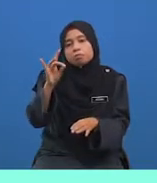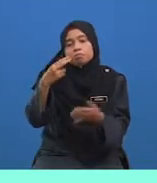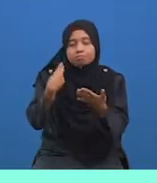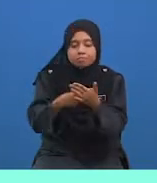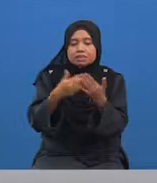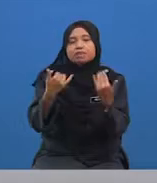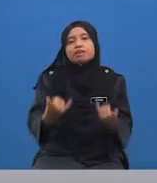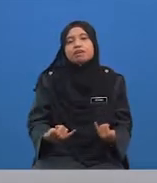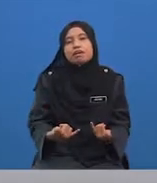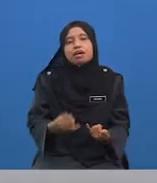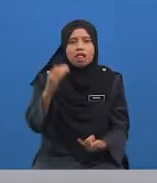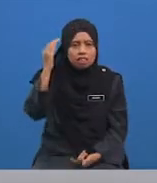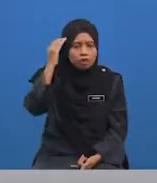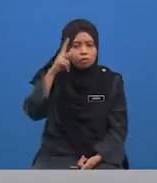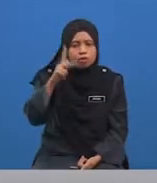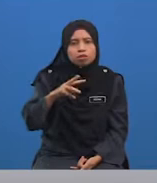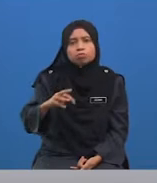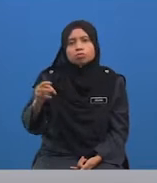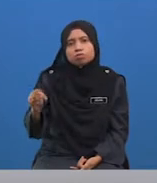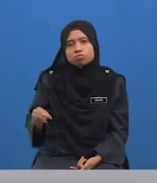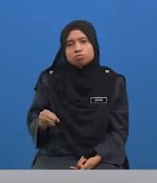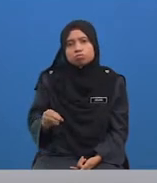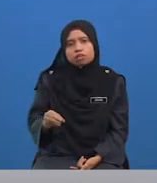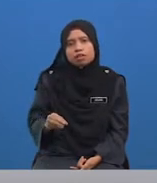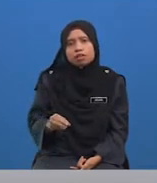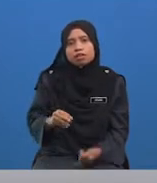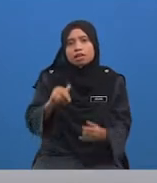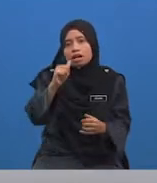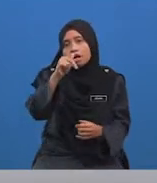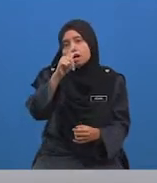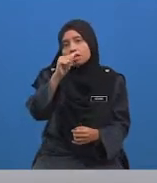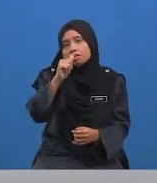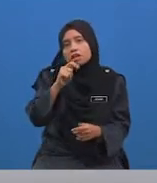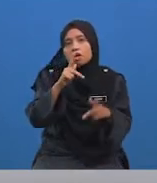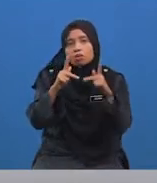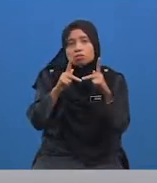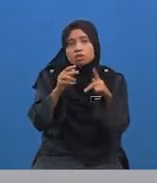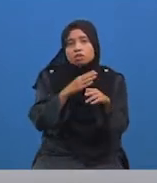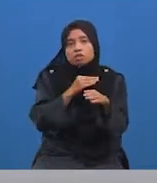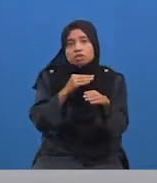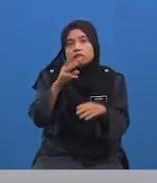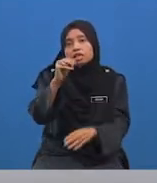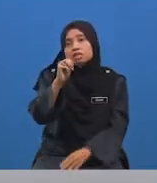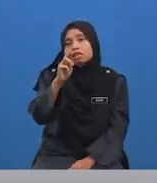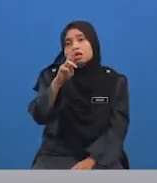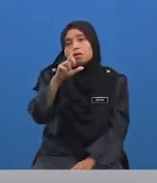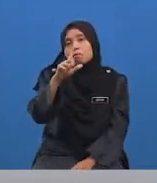kini. Tahukah murid-murid, Akta Komunikasi dan